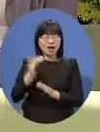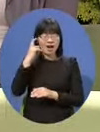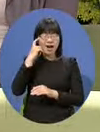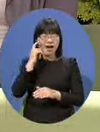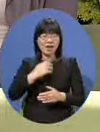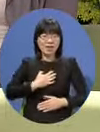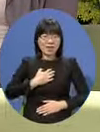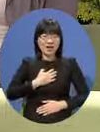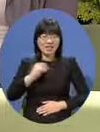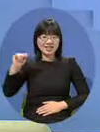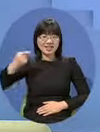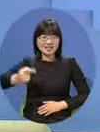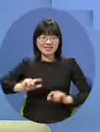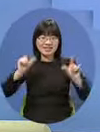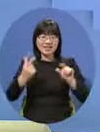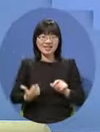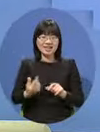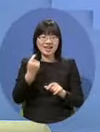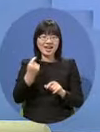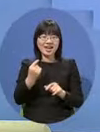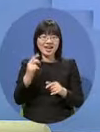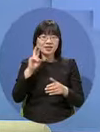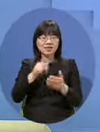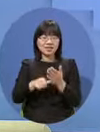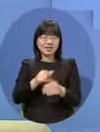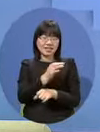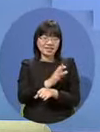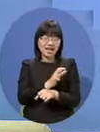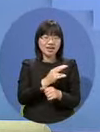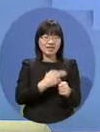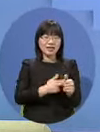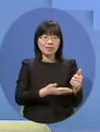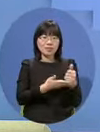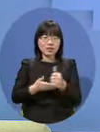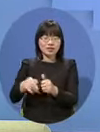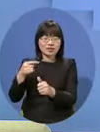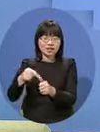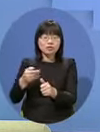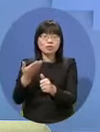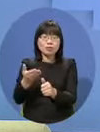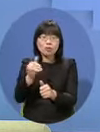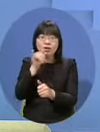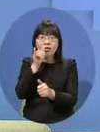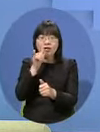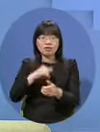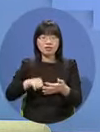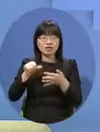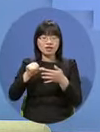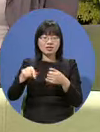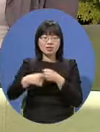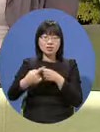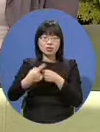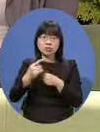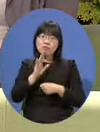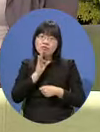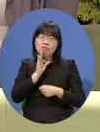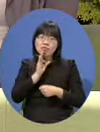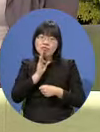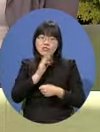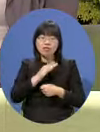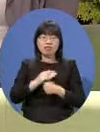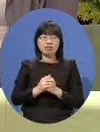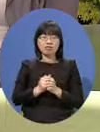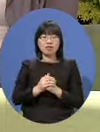다음날 당장 악기를 구입해서 네. 이제 선생님을 모셔서 가르쳤는데 둘째는 초등학교 1학년이었거든요. 근데 그